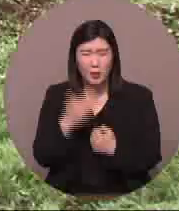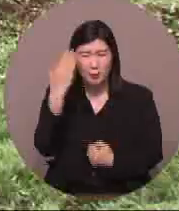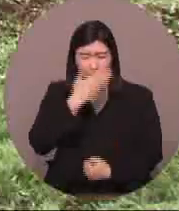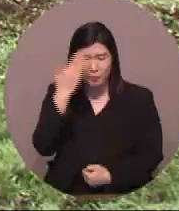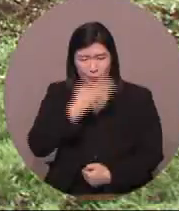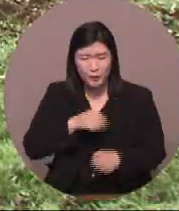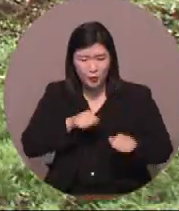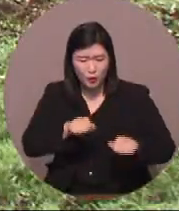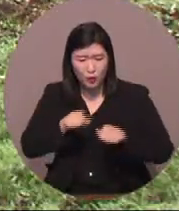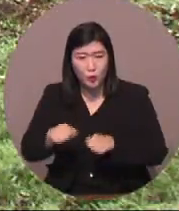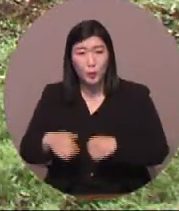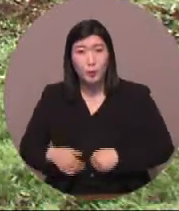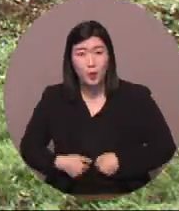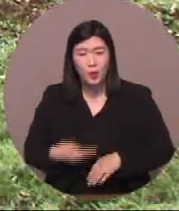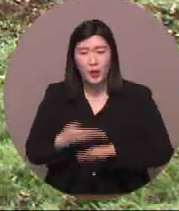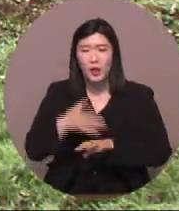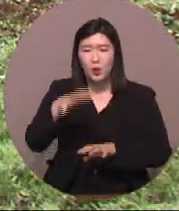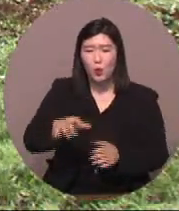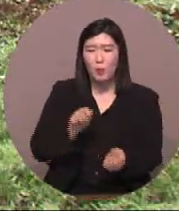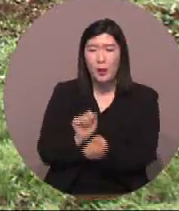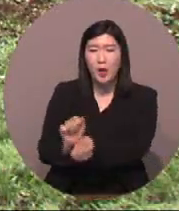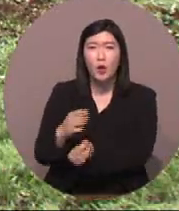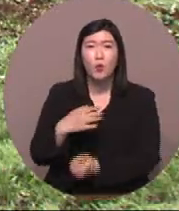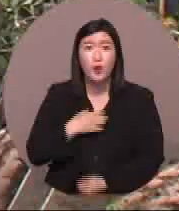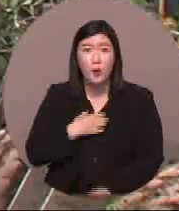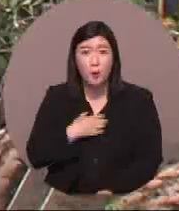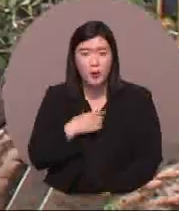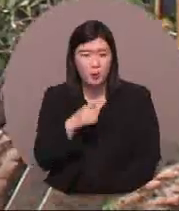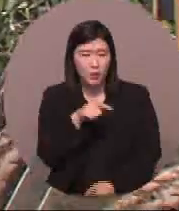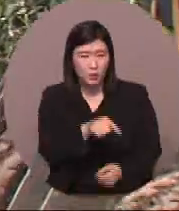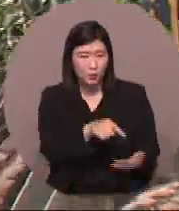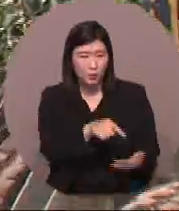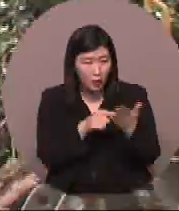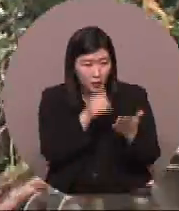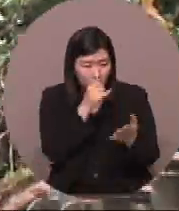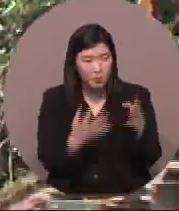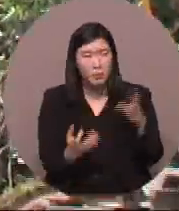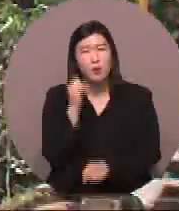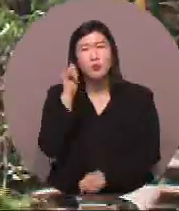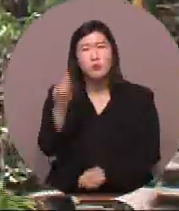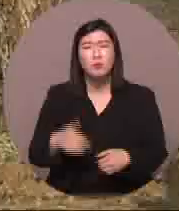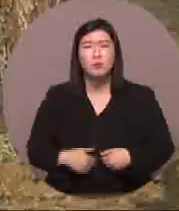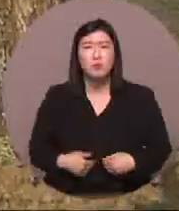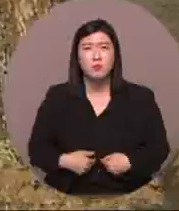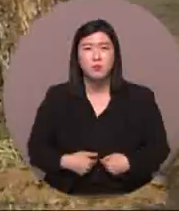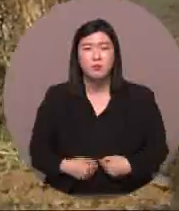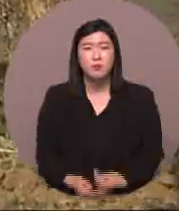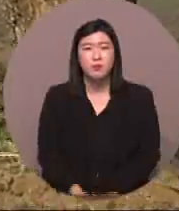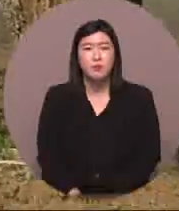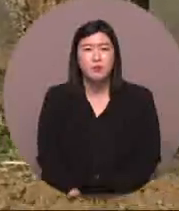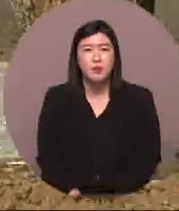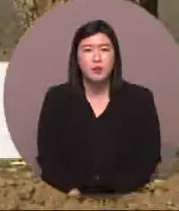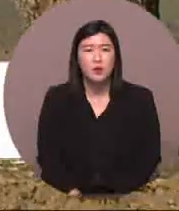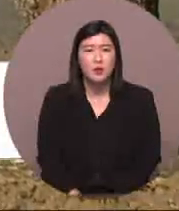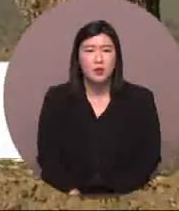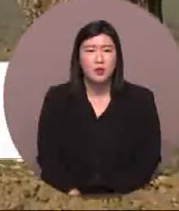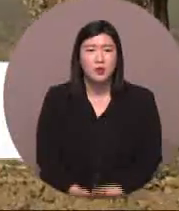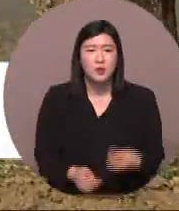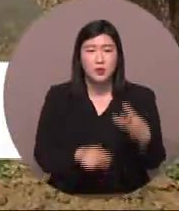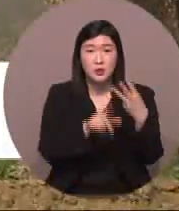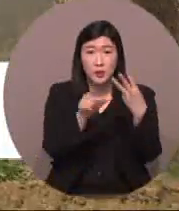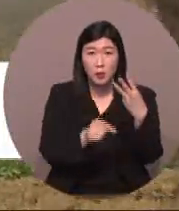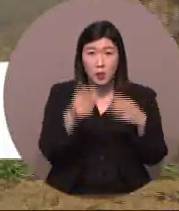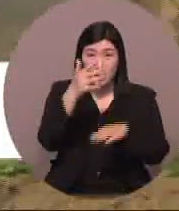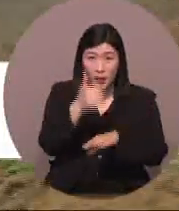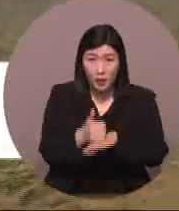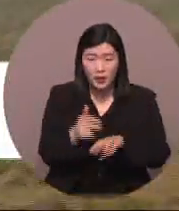주변으로 확산할 수 있기 때문에 의심 증상이 생기면 즉시 신고해야 합니다 사무 말 현재 1차 방제